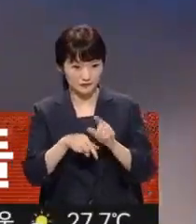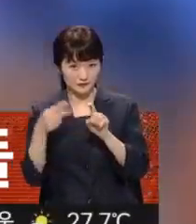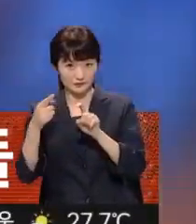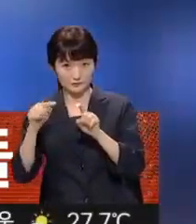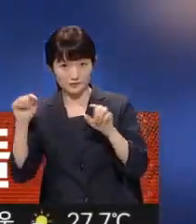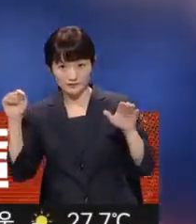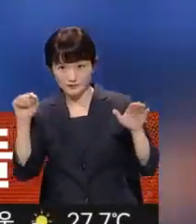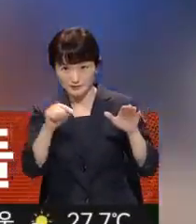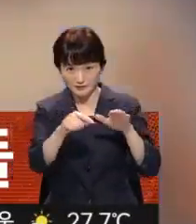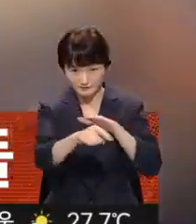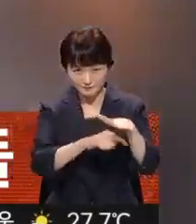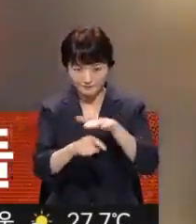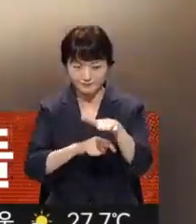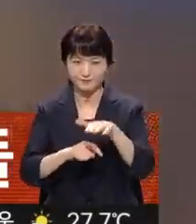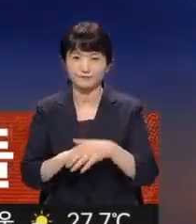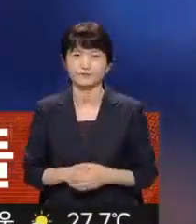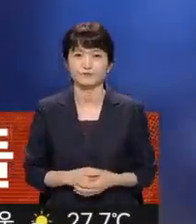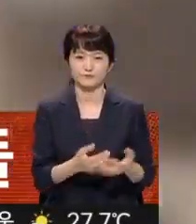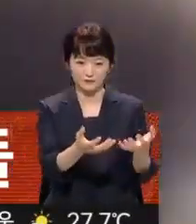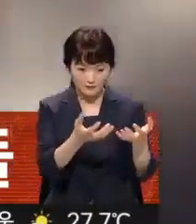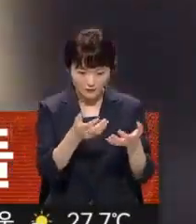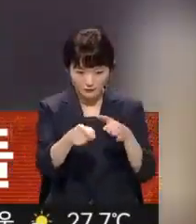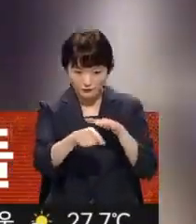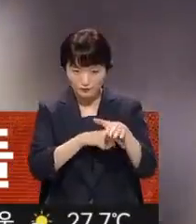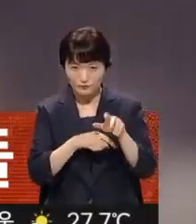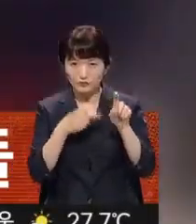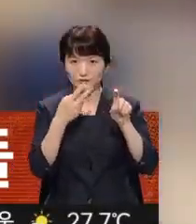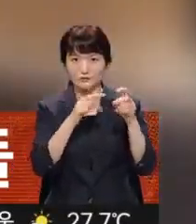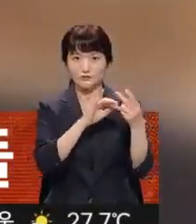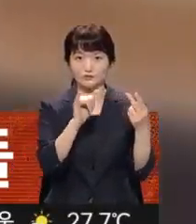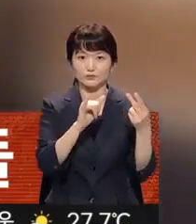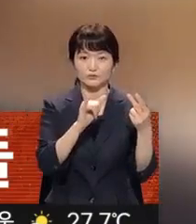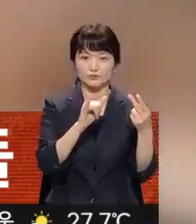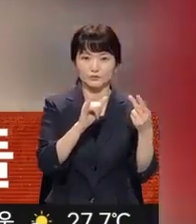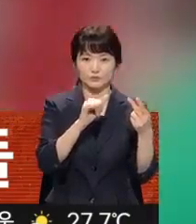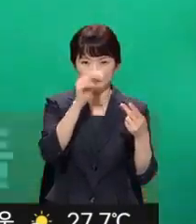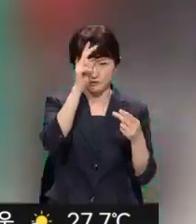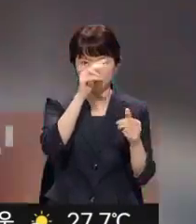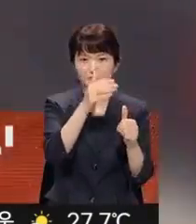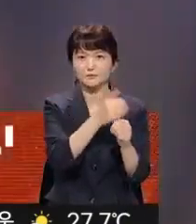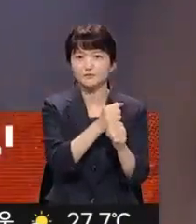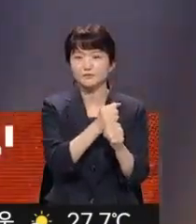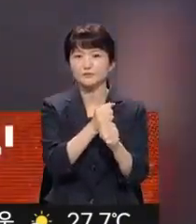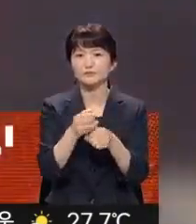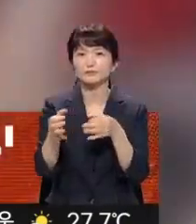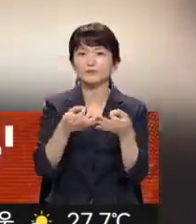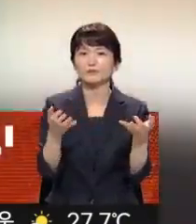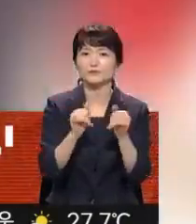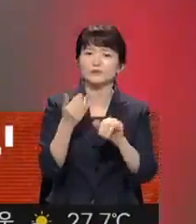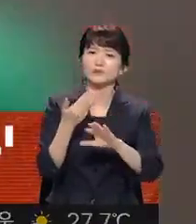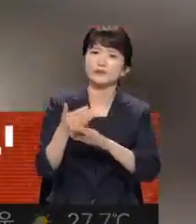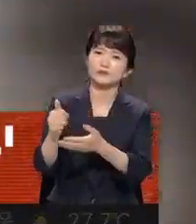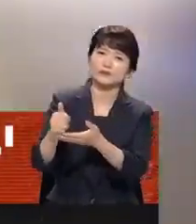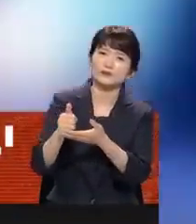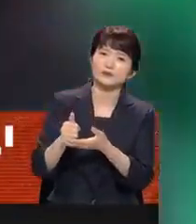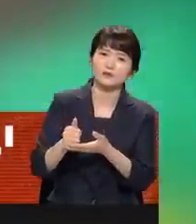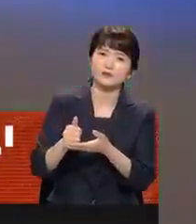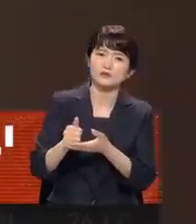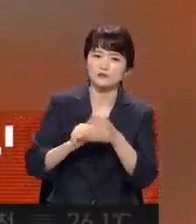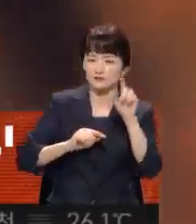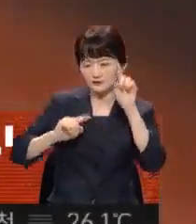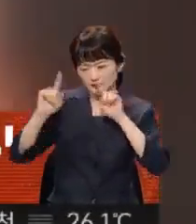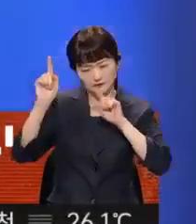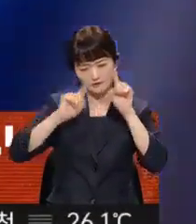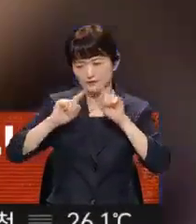10대들의 범행이 이뤄졌던 겁니다. 금고 훔친 90대는 결국 경찰에 체포가 됐고 해당 매장 직원들과 다른 손님들은 다행히